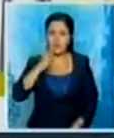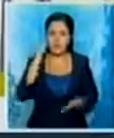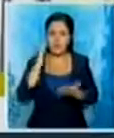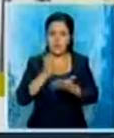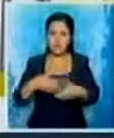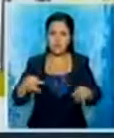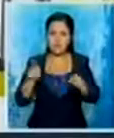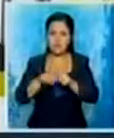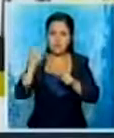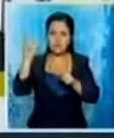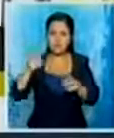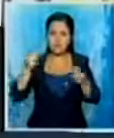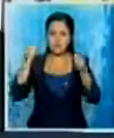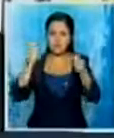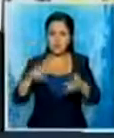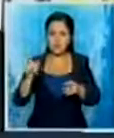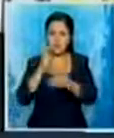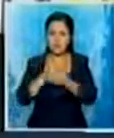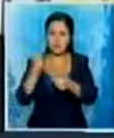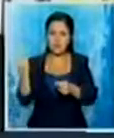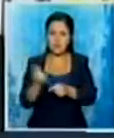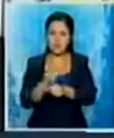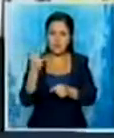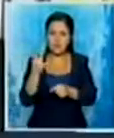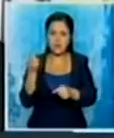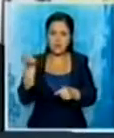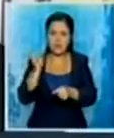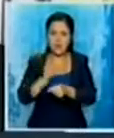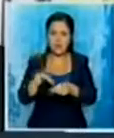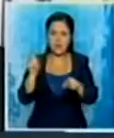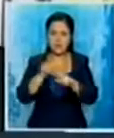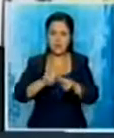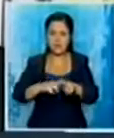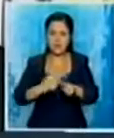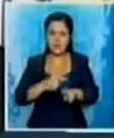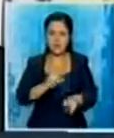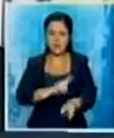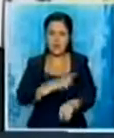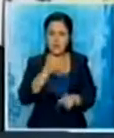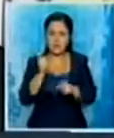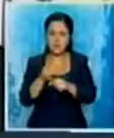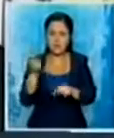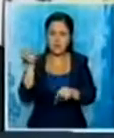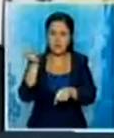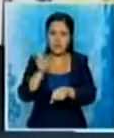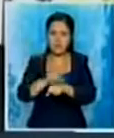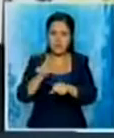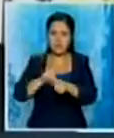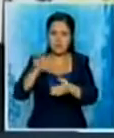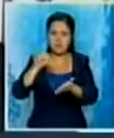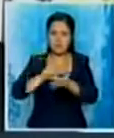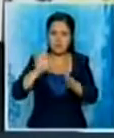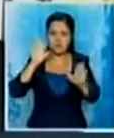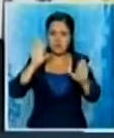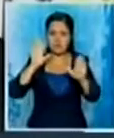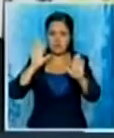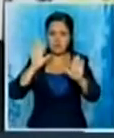как говорится, не пренебрегают выставками вот такого уровня. Все-таки это выставка